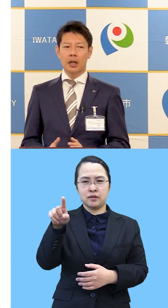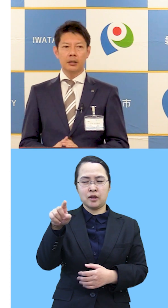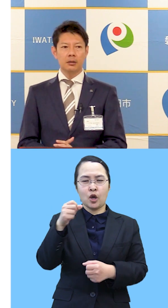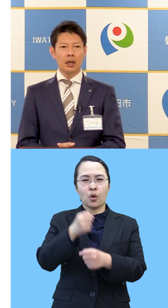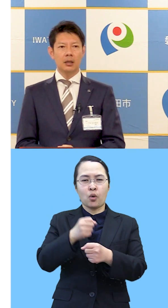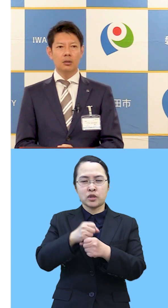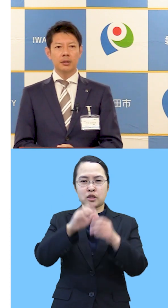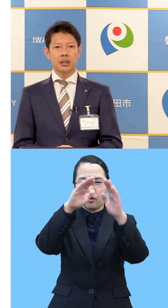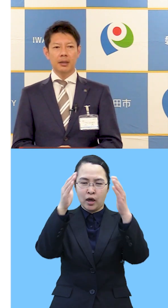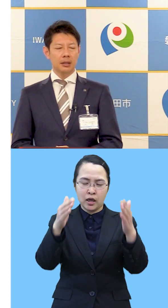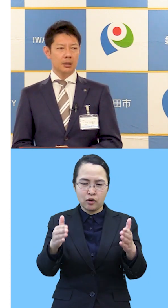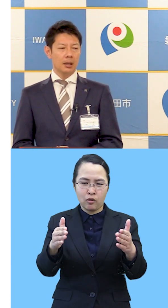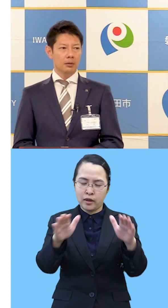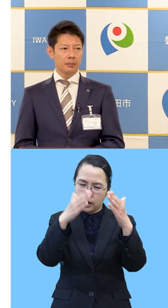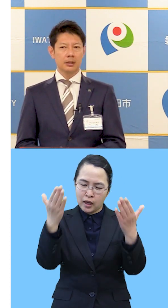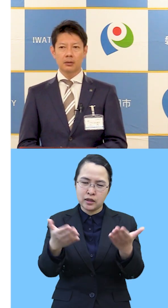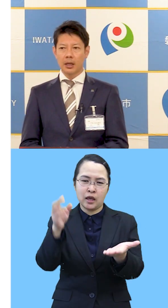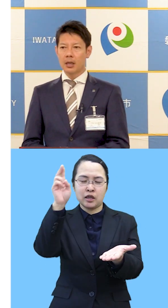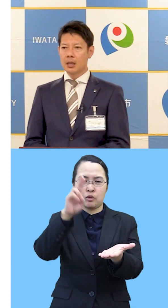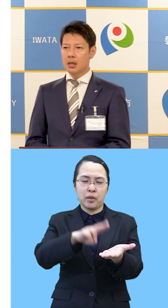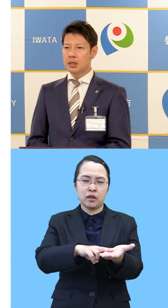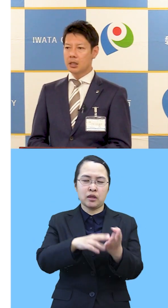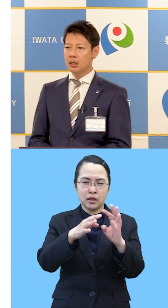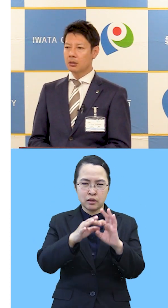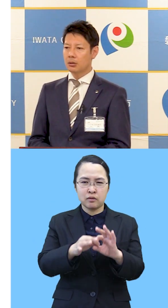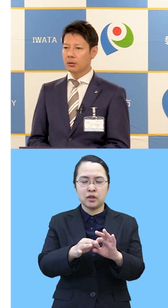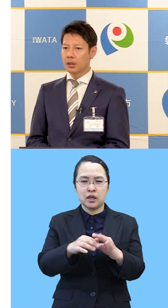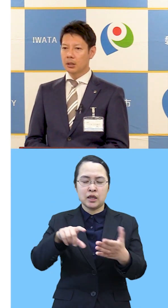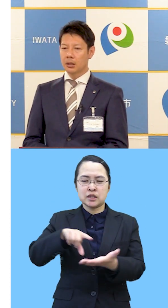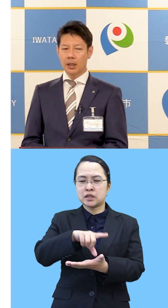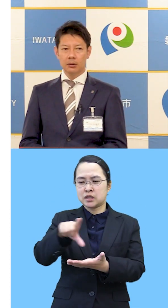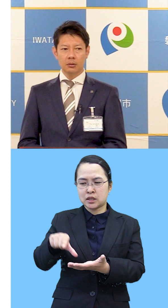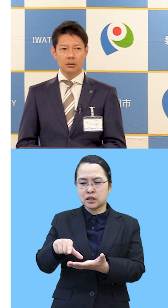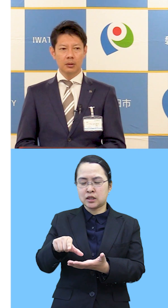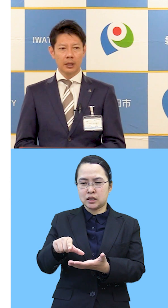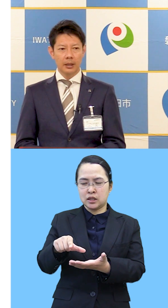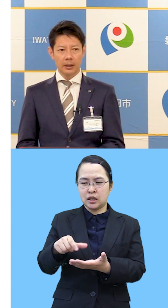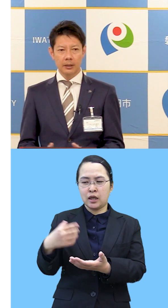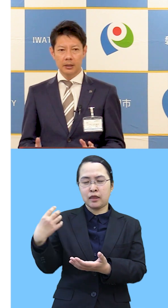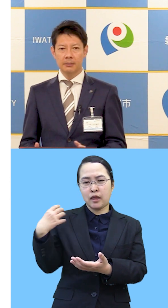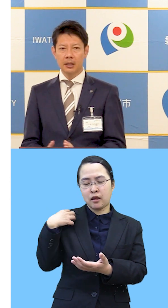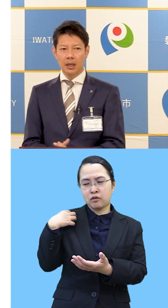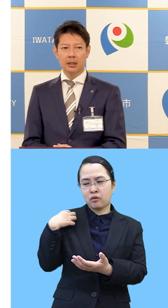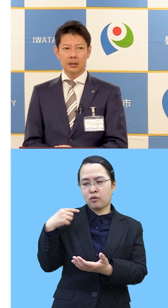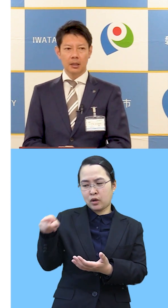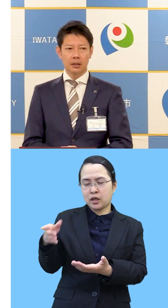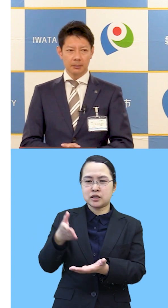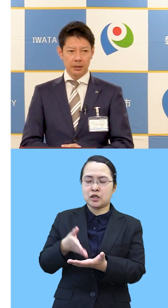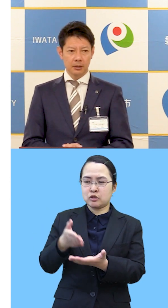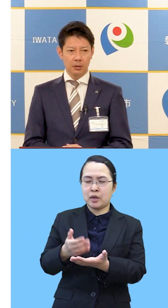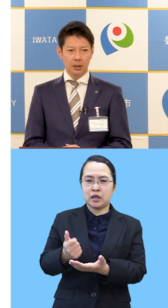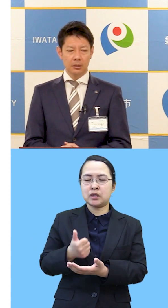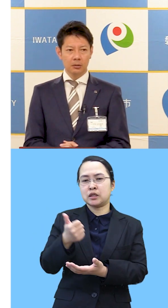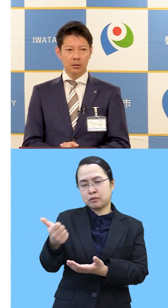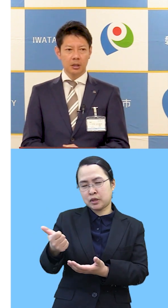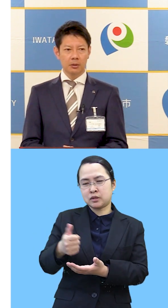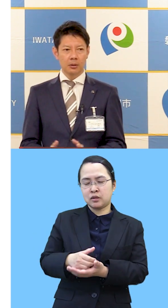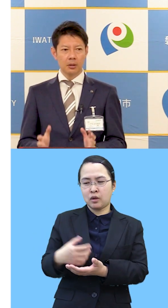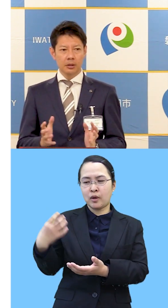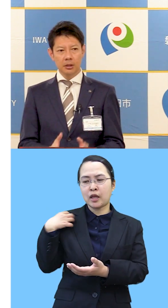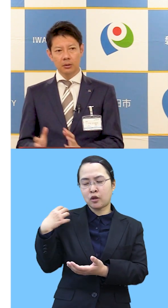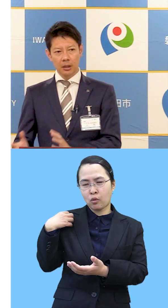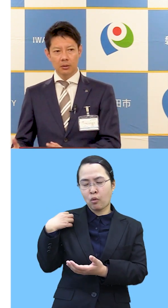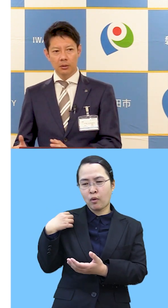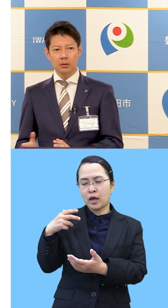工事の概要がおおむね決まってきておりますので、地域の方に担当の方で説明に入っていきます。これは担当といっ